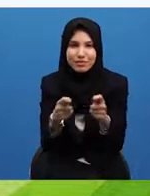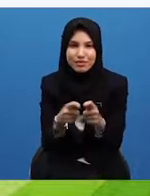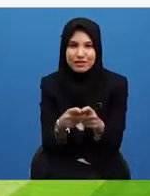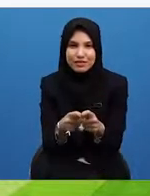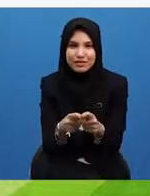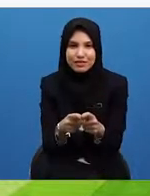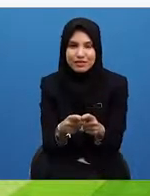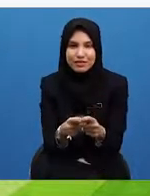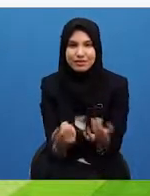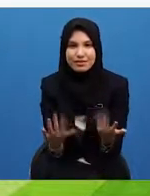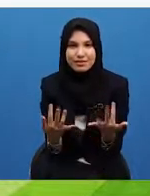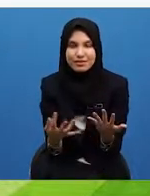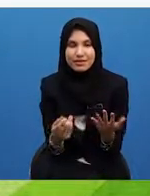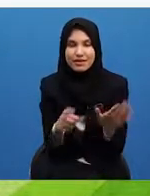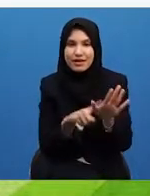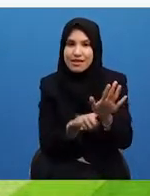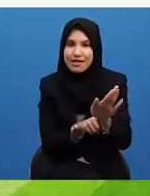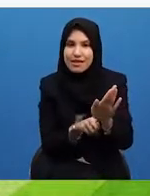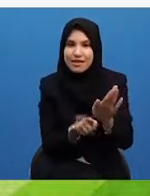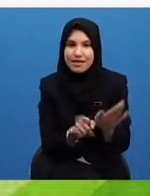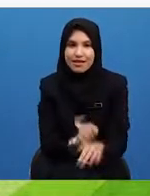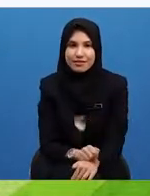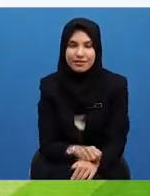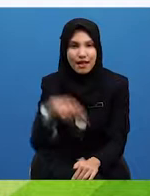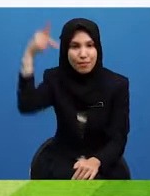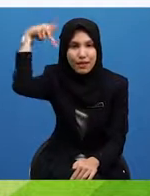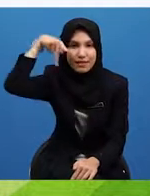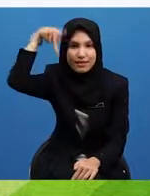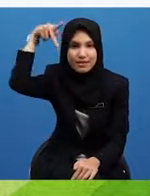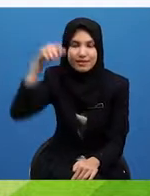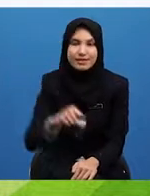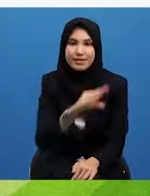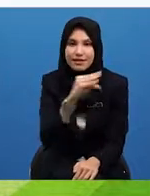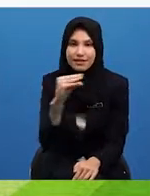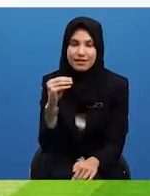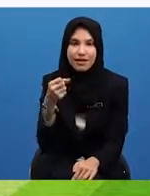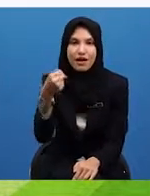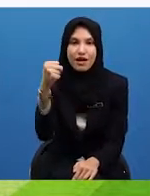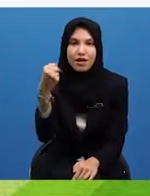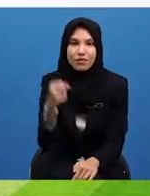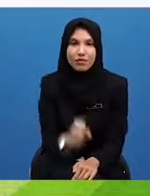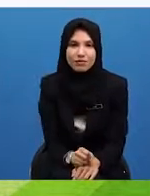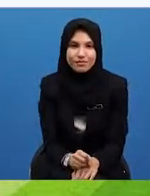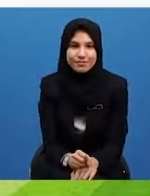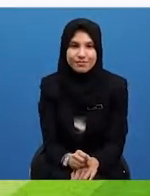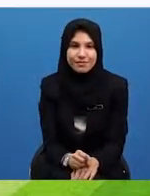nyala ane lilin pelite dan obor